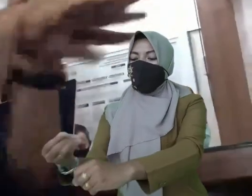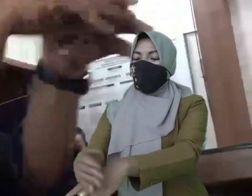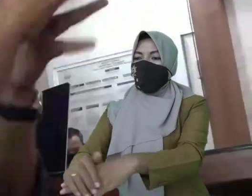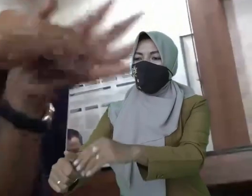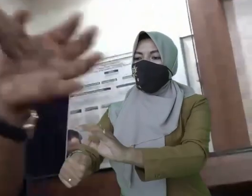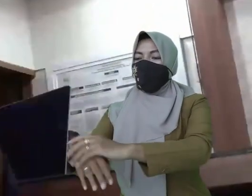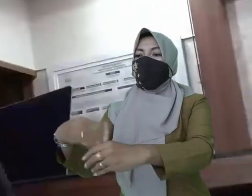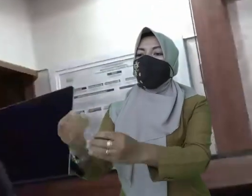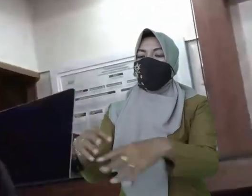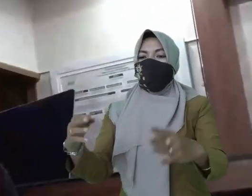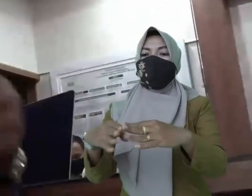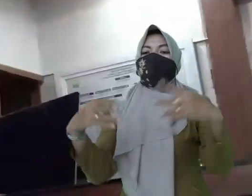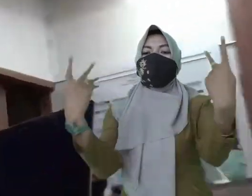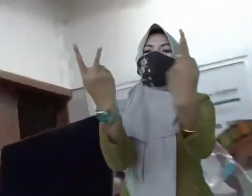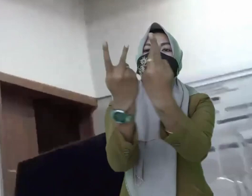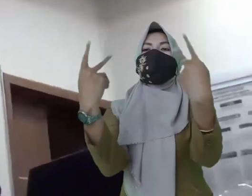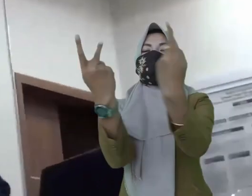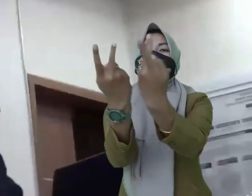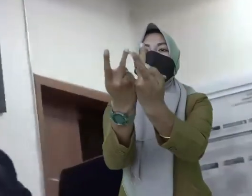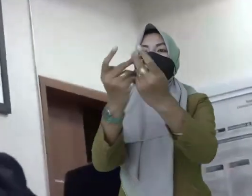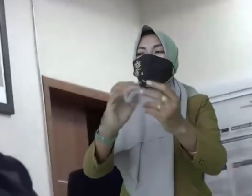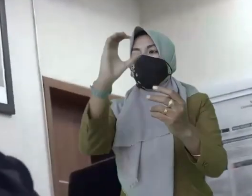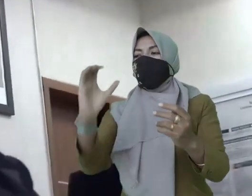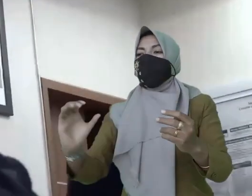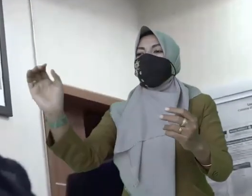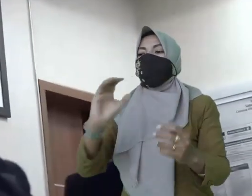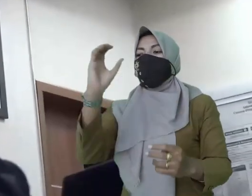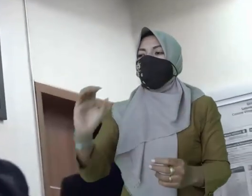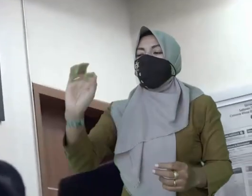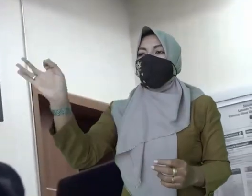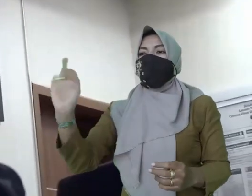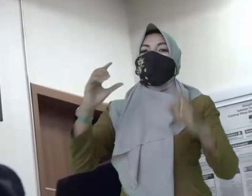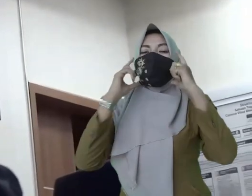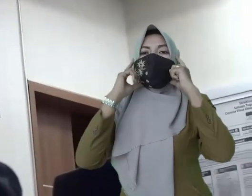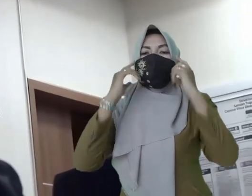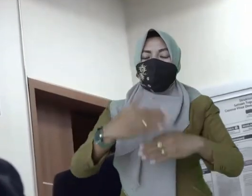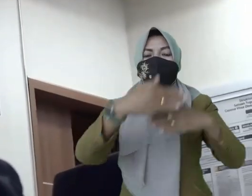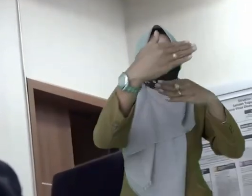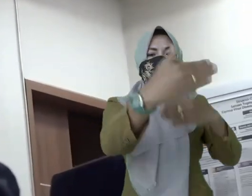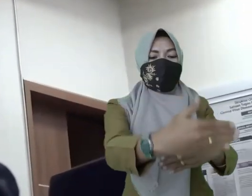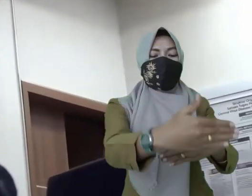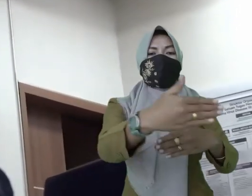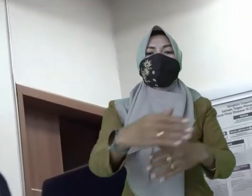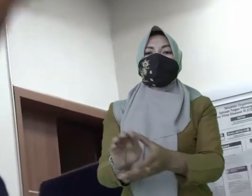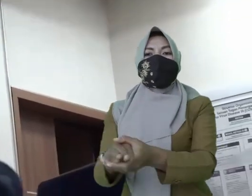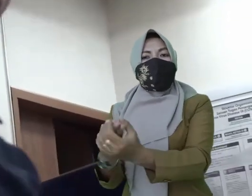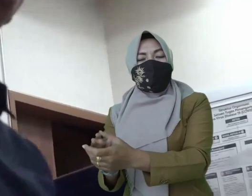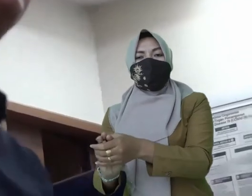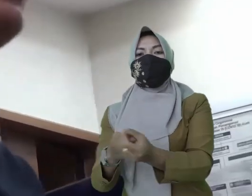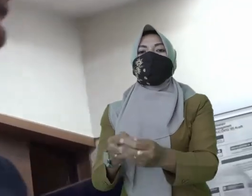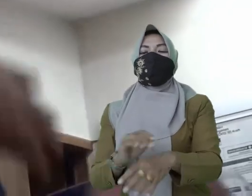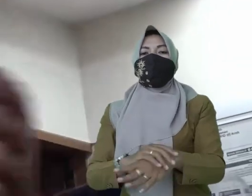demo, cuci tangan. Masuk kelas. Di pintu kelas kalau perlu ditulis, cegah COVID-19, memakai masker, menjaga jarak, mencuci.